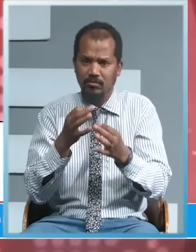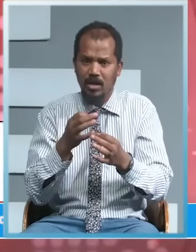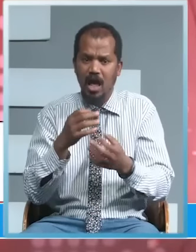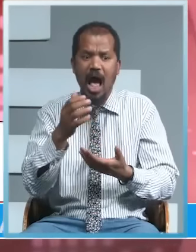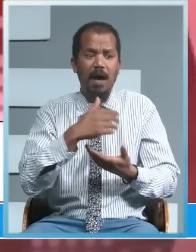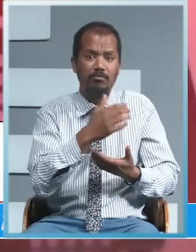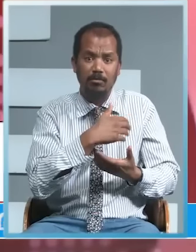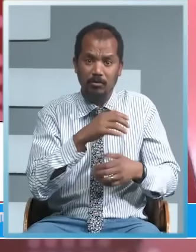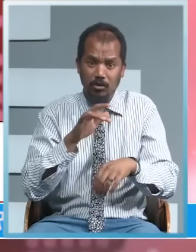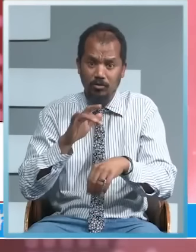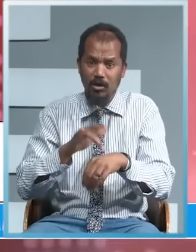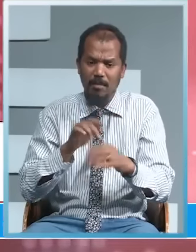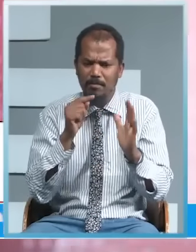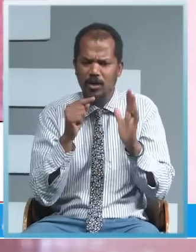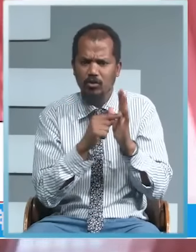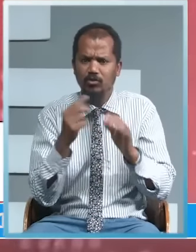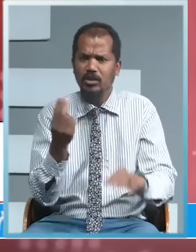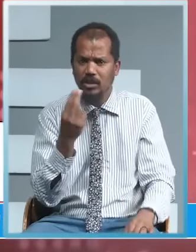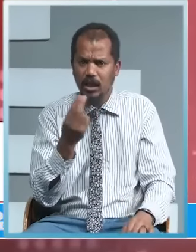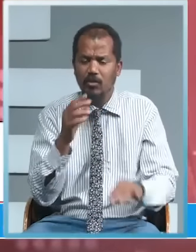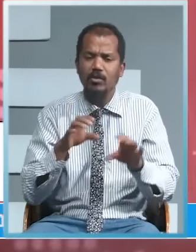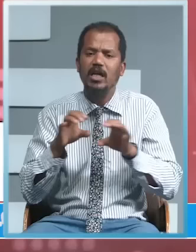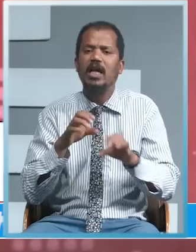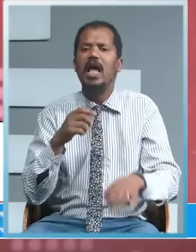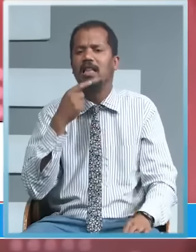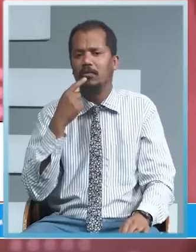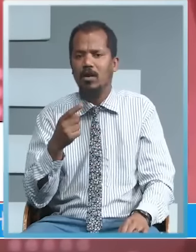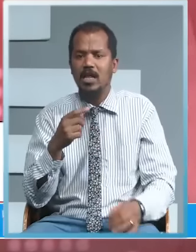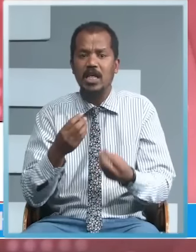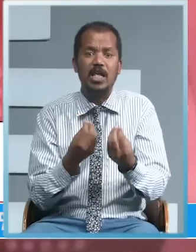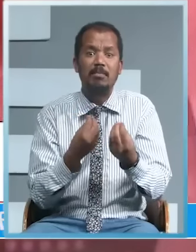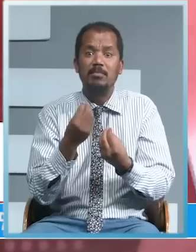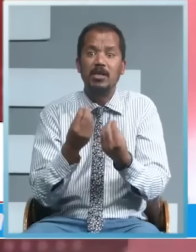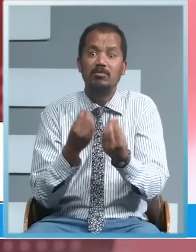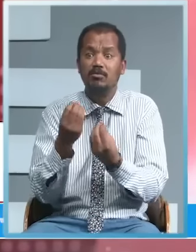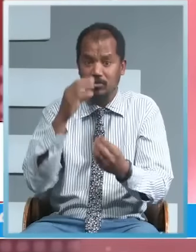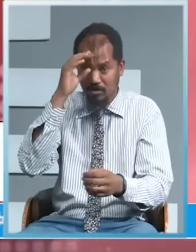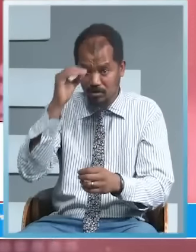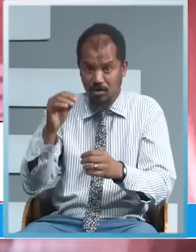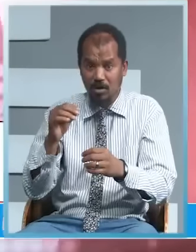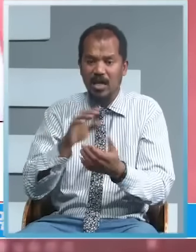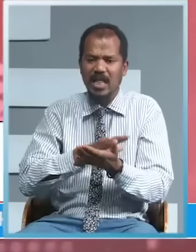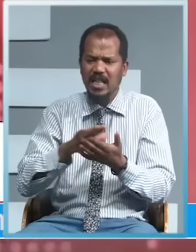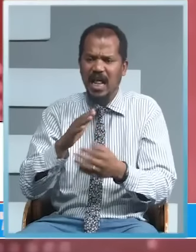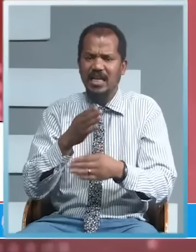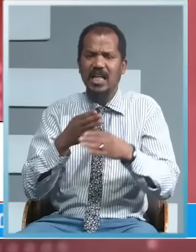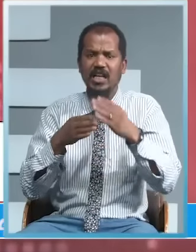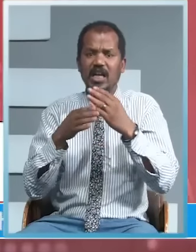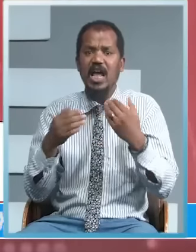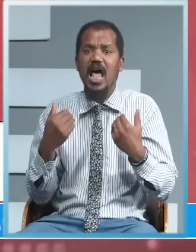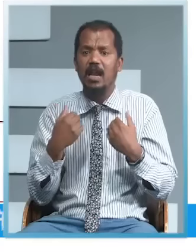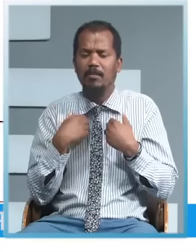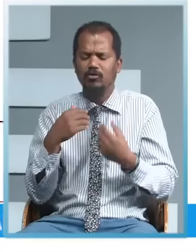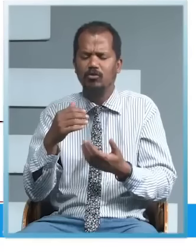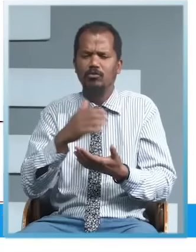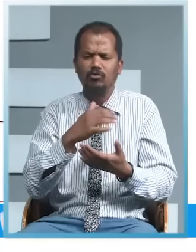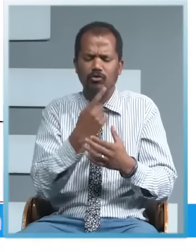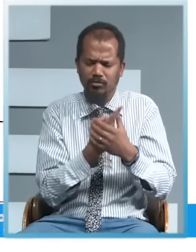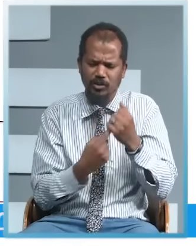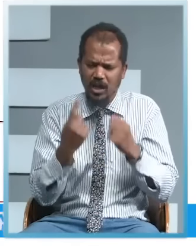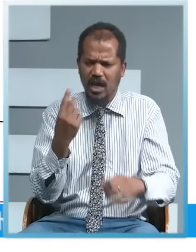አምራቾች በምርቶቻቸው ላይ ምልክቱን እንዲጠቀሙ ይደረጋል ተብሏል። ሸማቾች ማህበረሰቡም የጥራት ደረጃ ምልክት ያለባቸውን ምርቶች